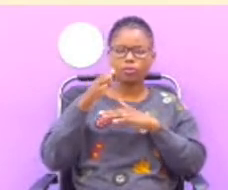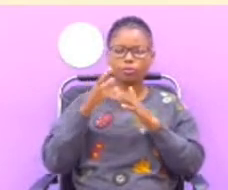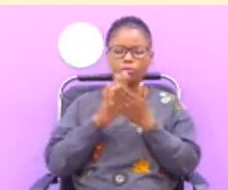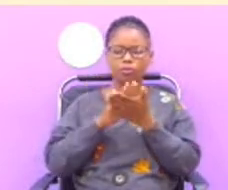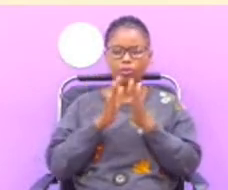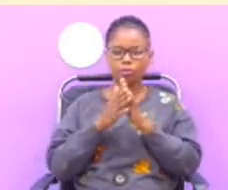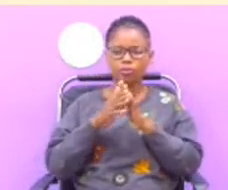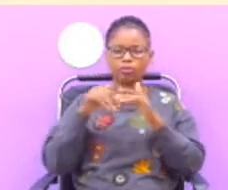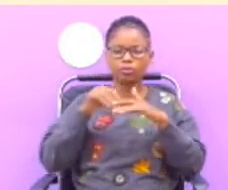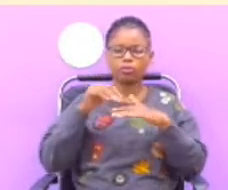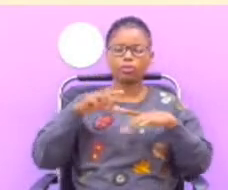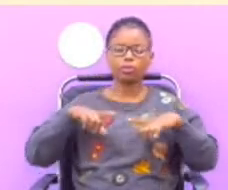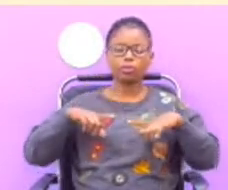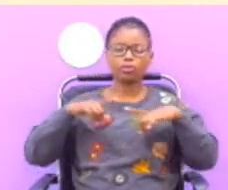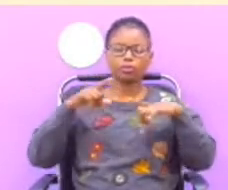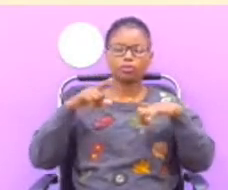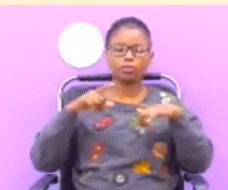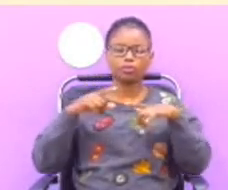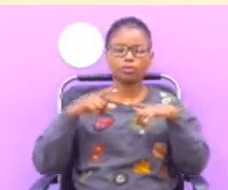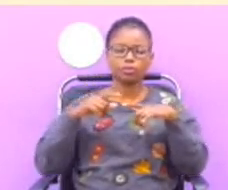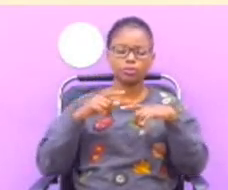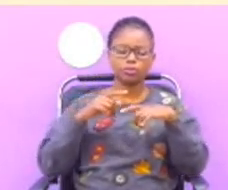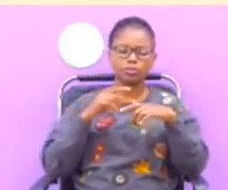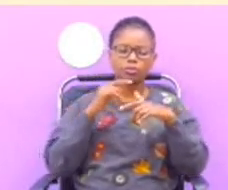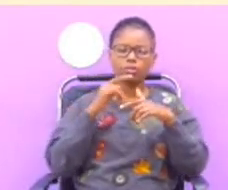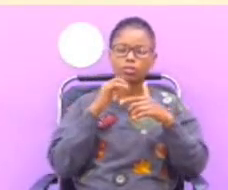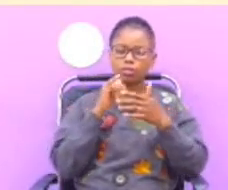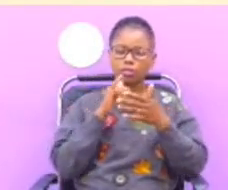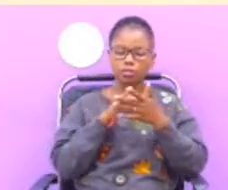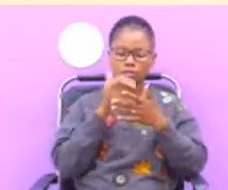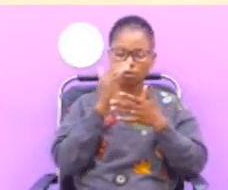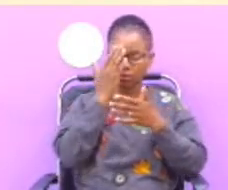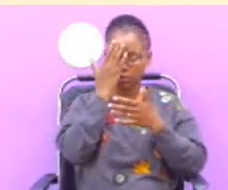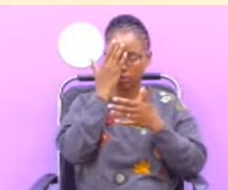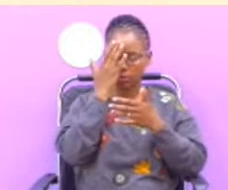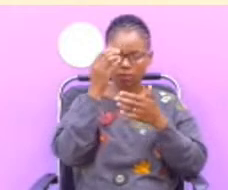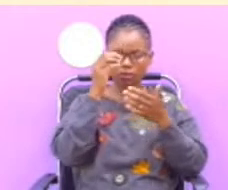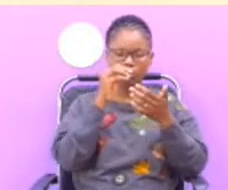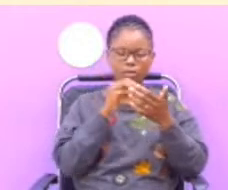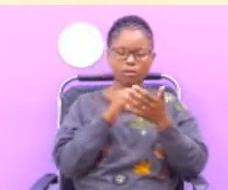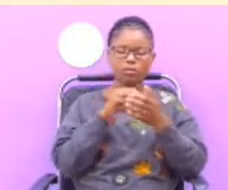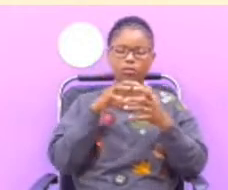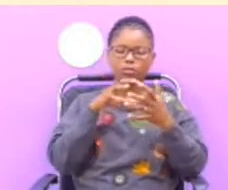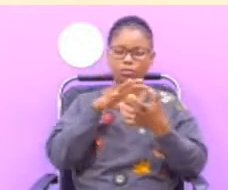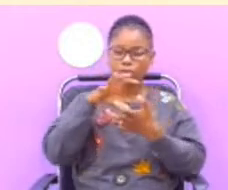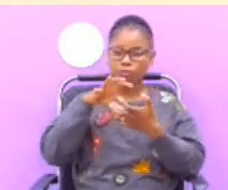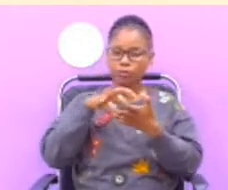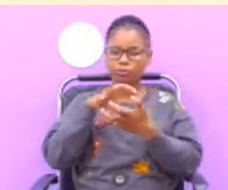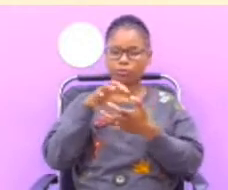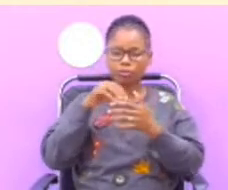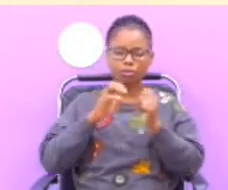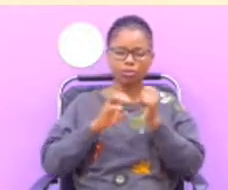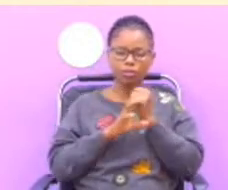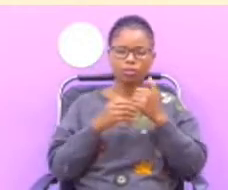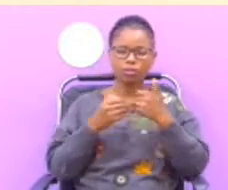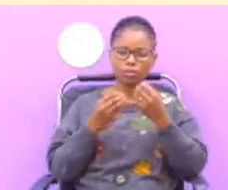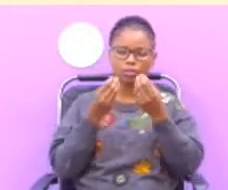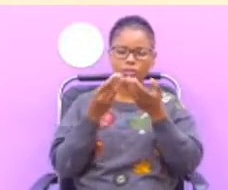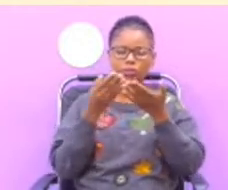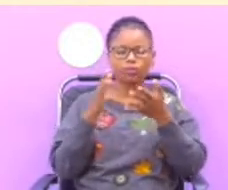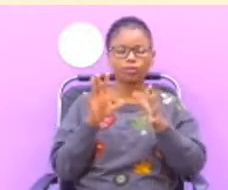nĩguo Jehova Ngai witũ aroiga atĩ Mũisiraeli ndagacoka kuomborwo rĩngĩ bũrũri-inĩ wao ũcio